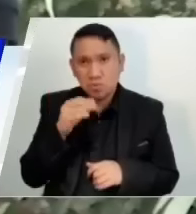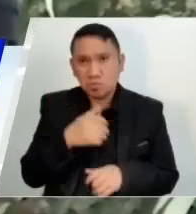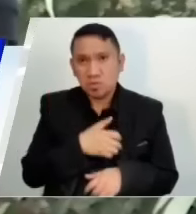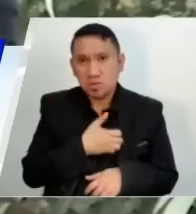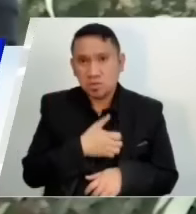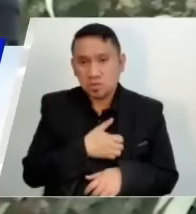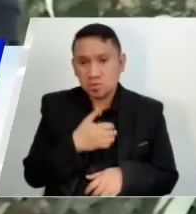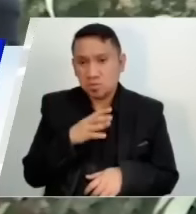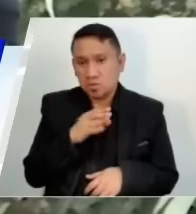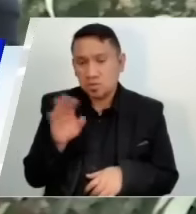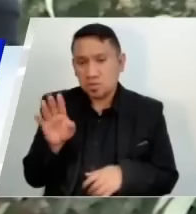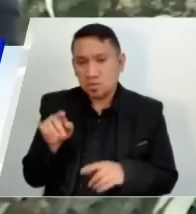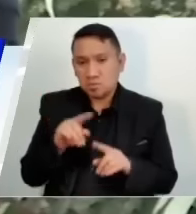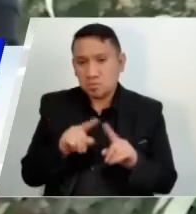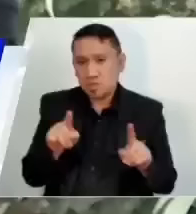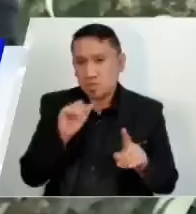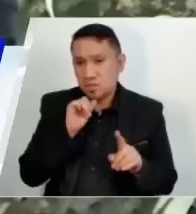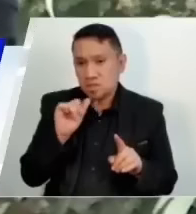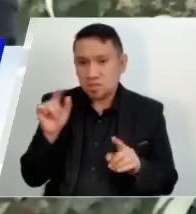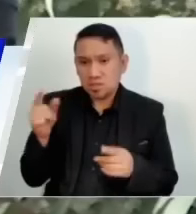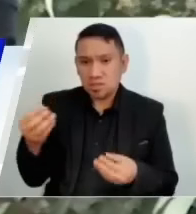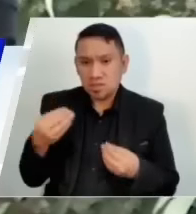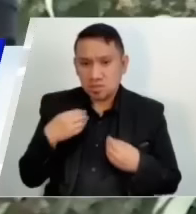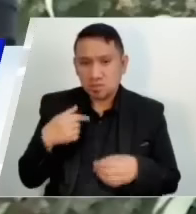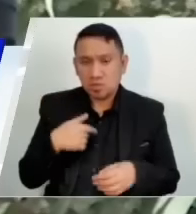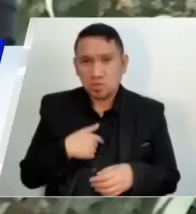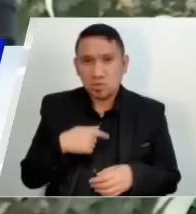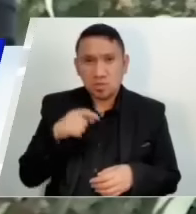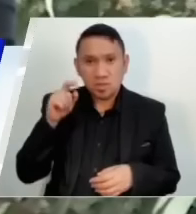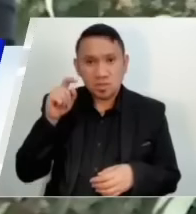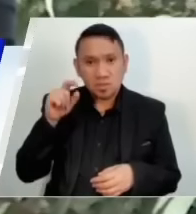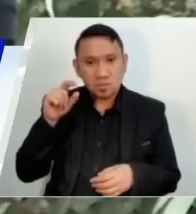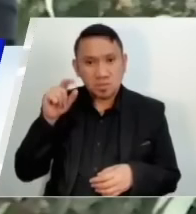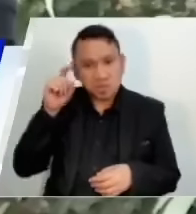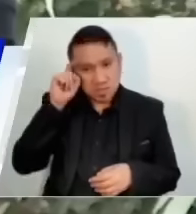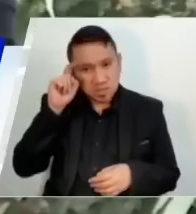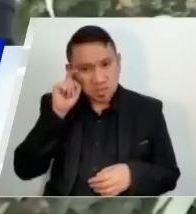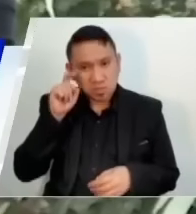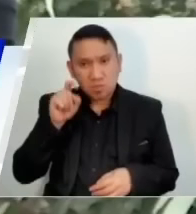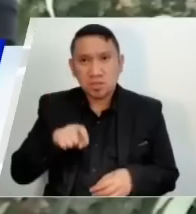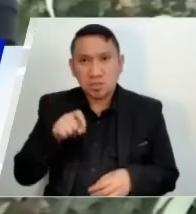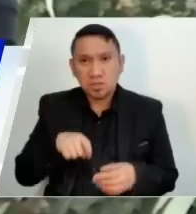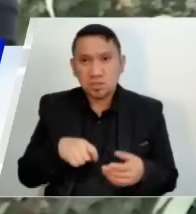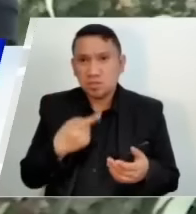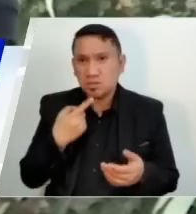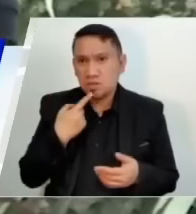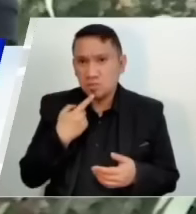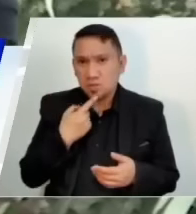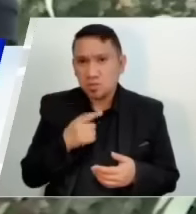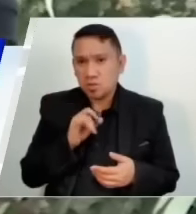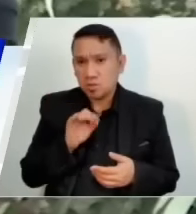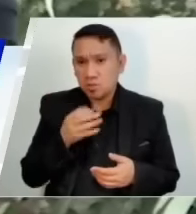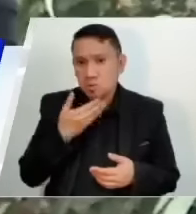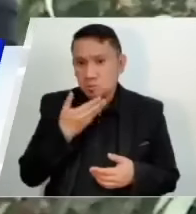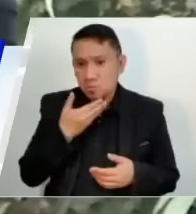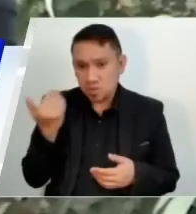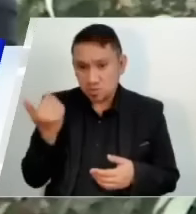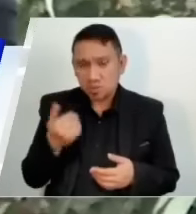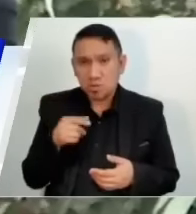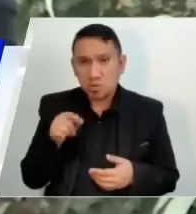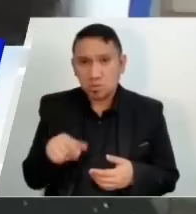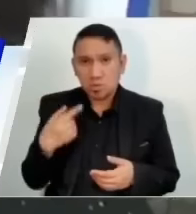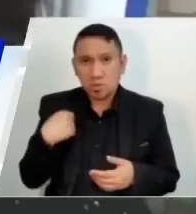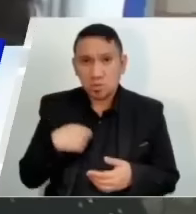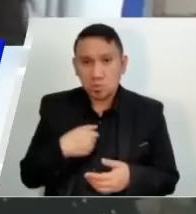po naibibigay yung sexual need din sa marriage. Kaya sabi ko, mas mabuti sigurong maghiwalay na lang